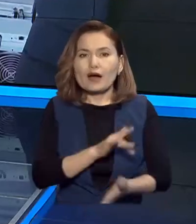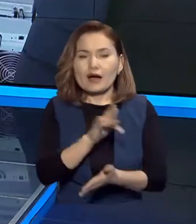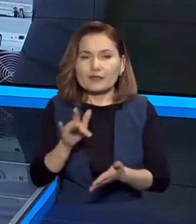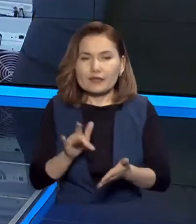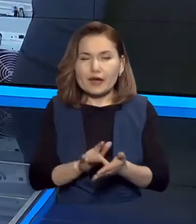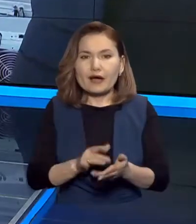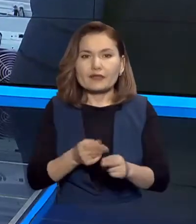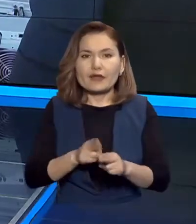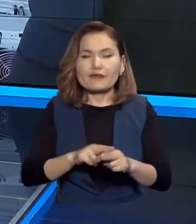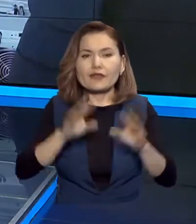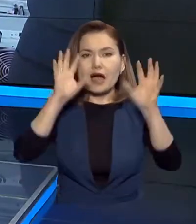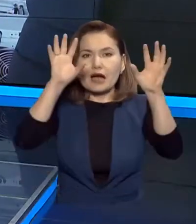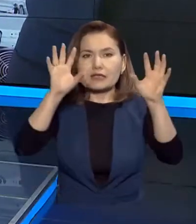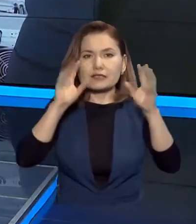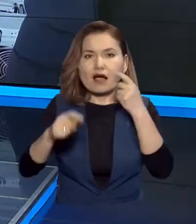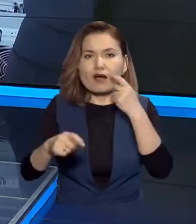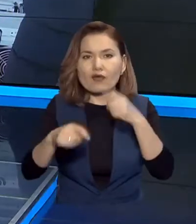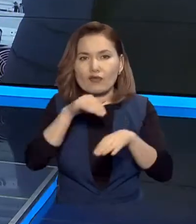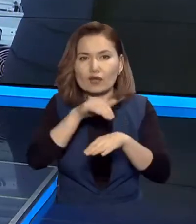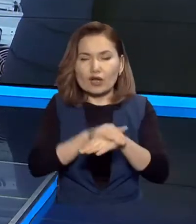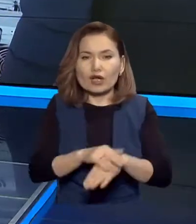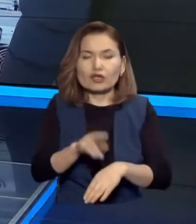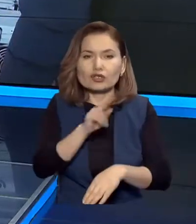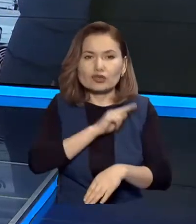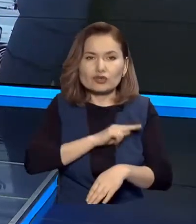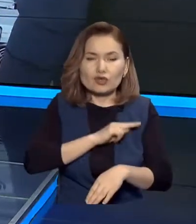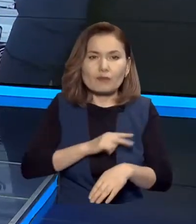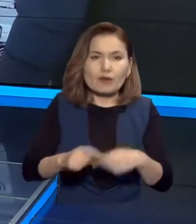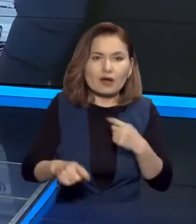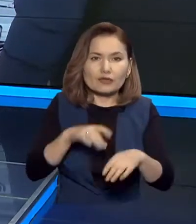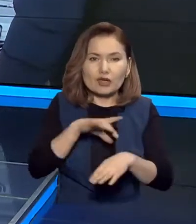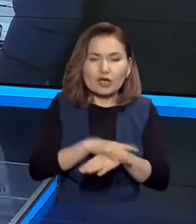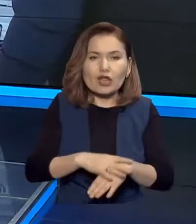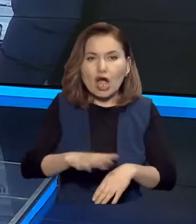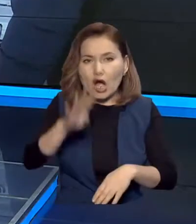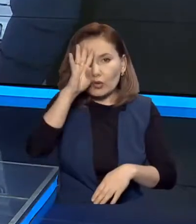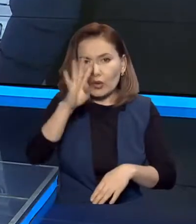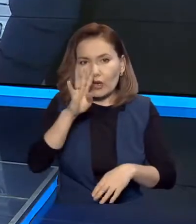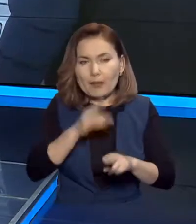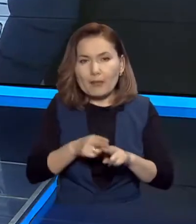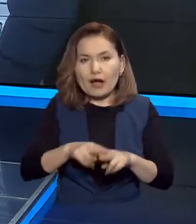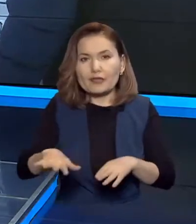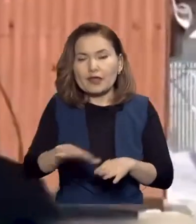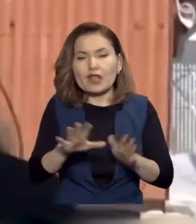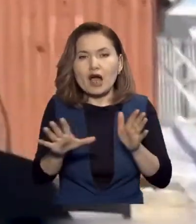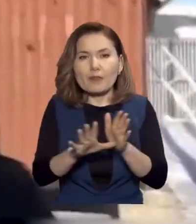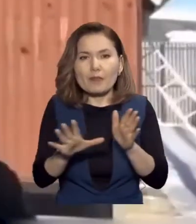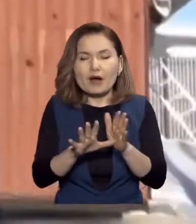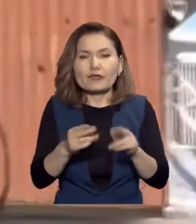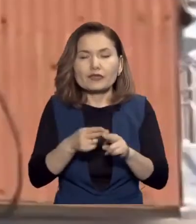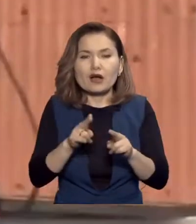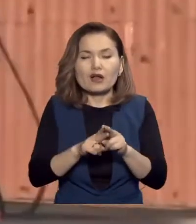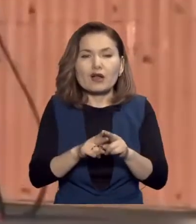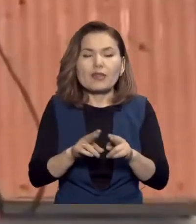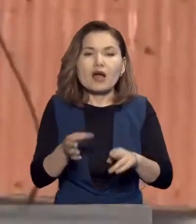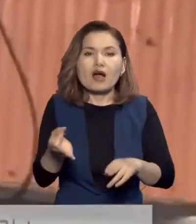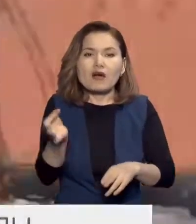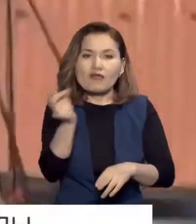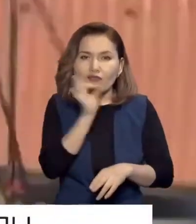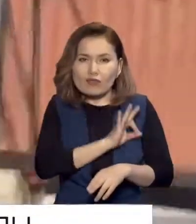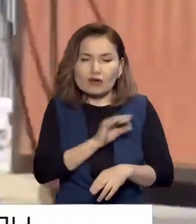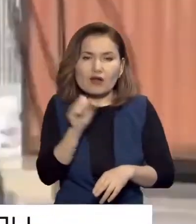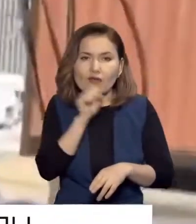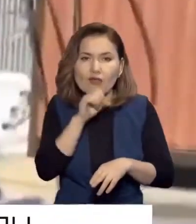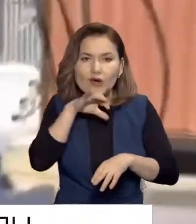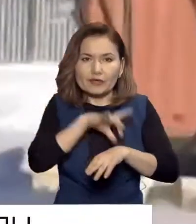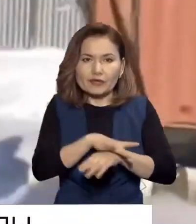Қостанайда заңсыз майнинг фермасының жұмысы әшкерленді. 4 айдан бері EG серіктестік аумағында электр қуатын шектен тыс пайдалану